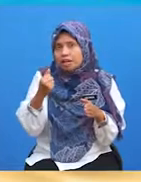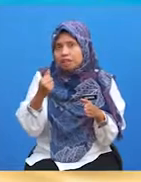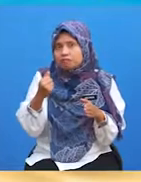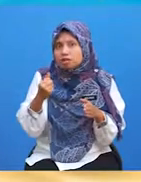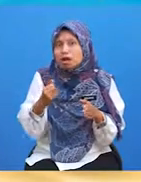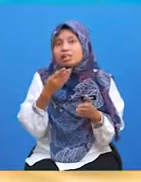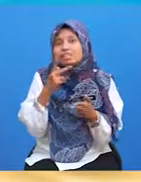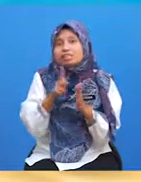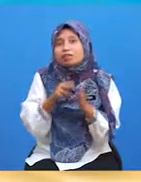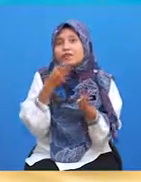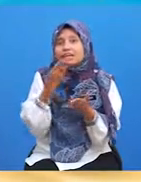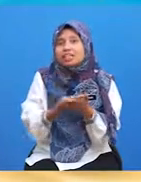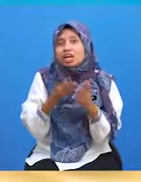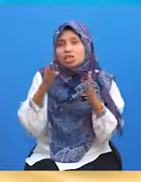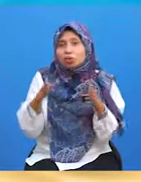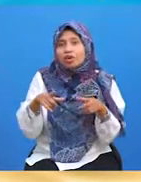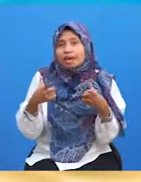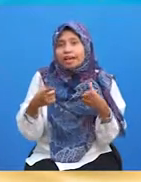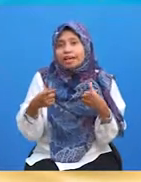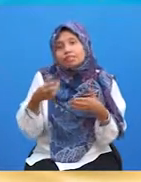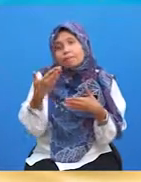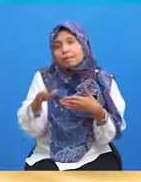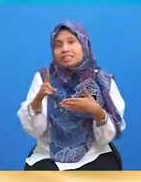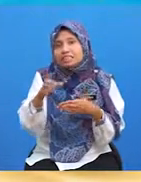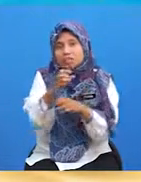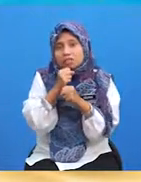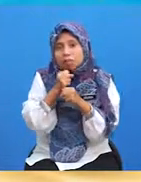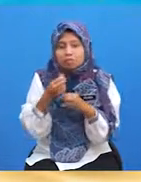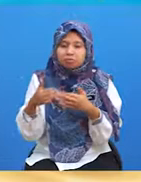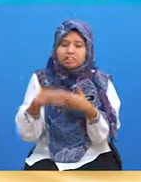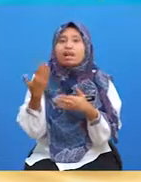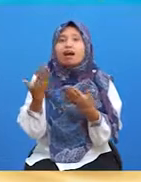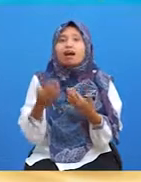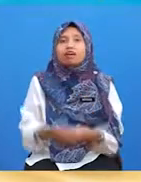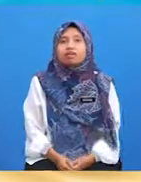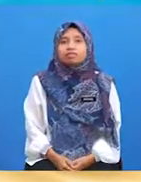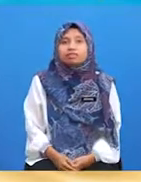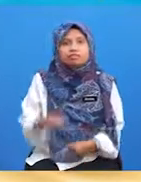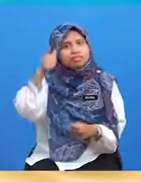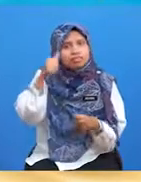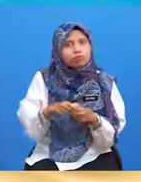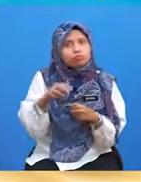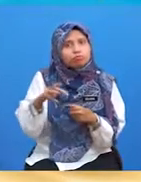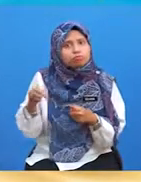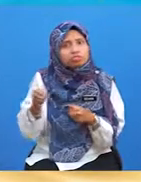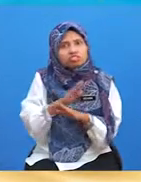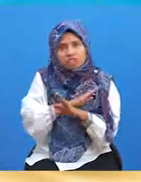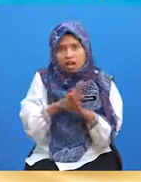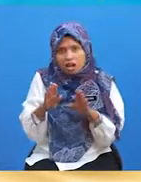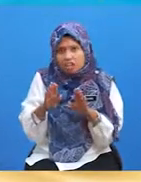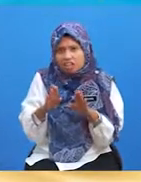lain terhadapnya setelah dia mendapat kesenangan. Ingat murid-murid,